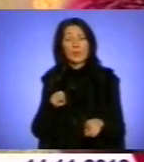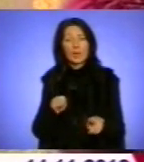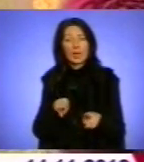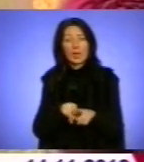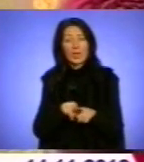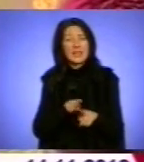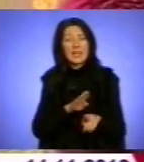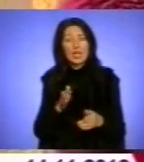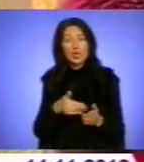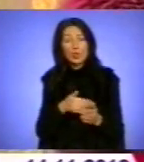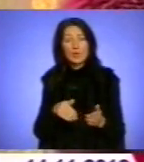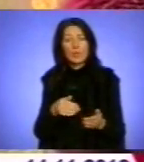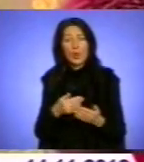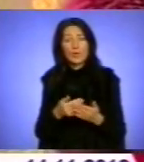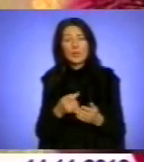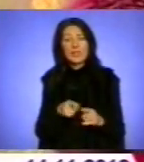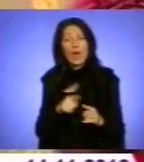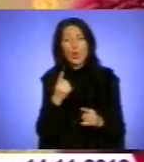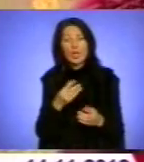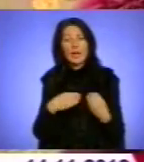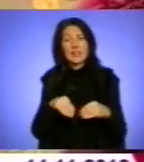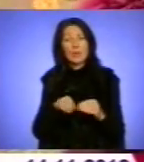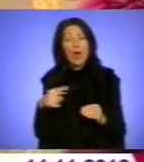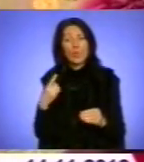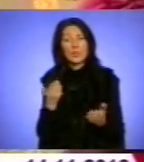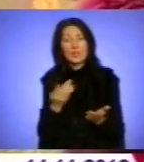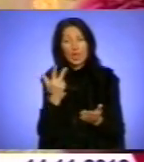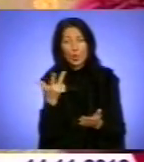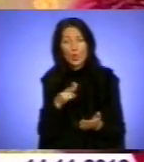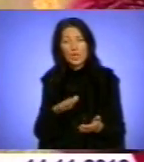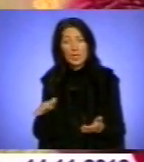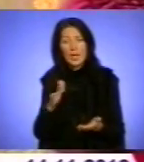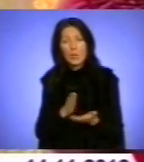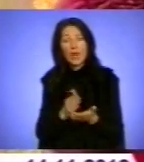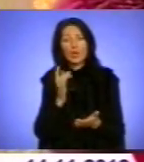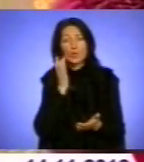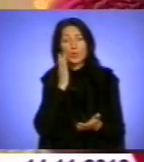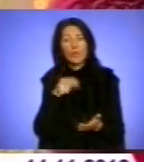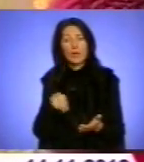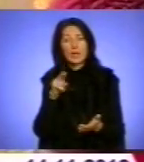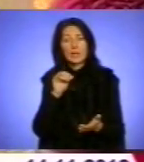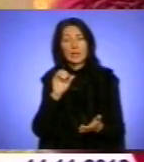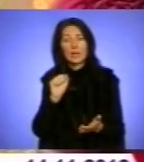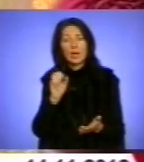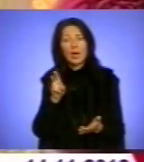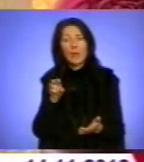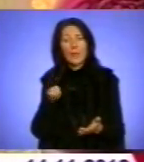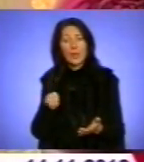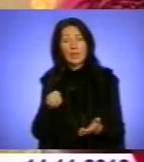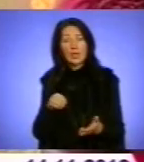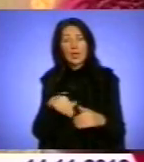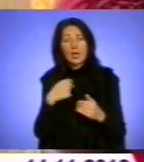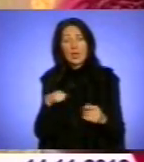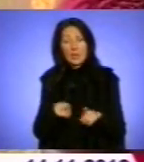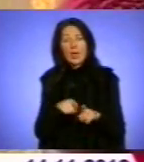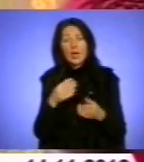зовсім. Очевидно, це одна сім'я в області, де троє діток має цукровий діабет. І, власне, така